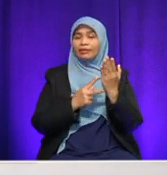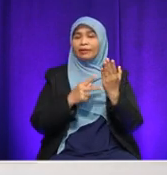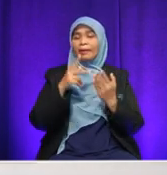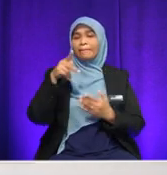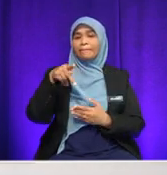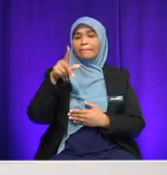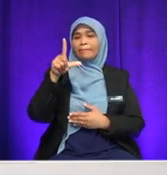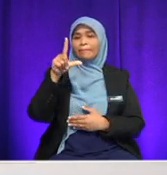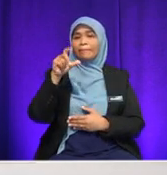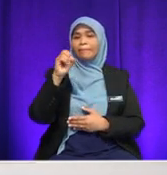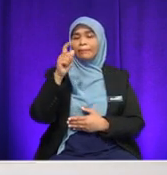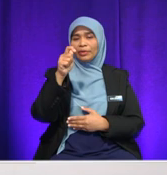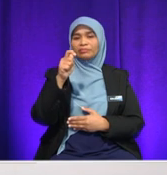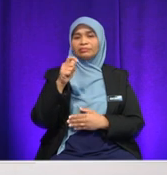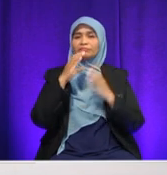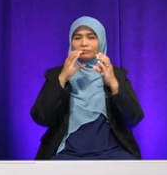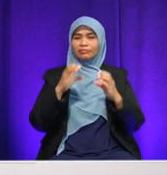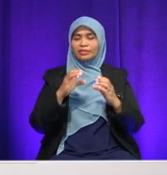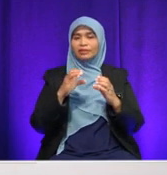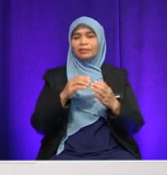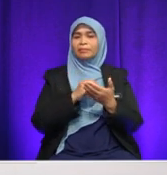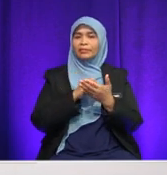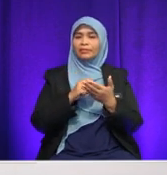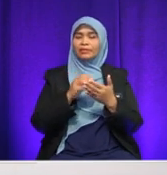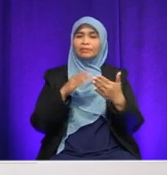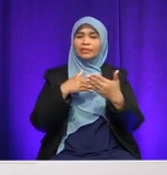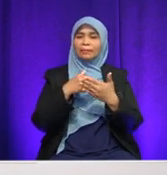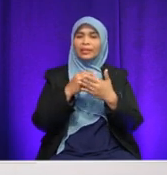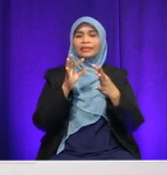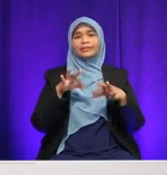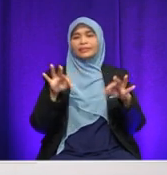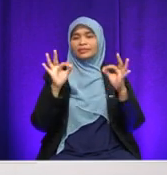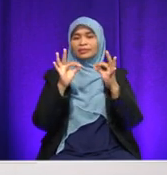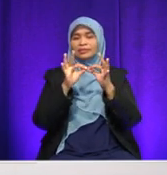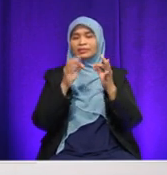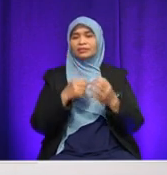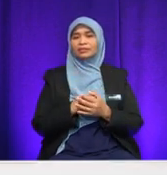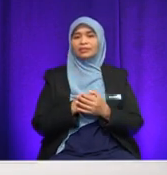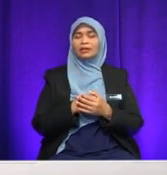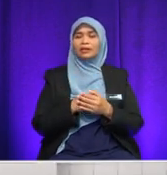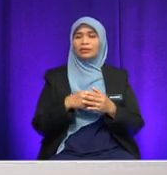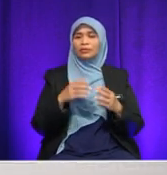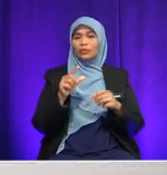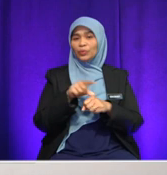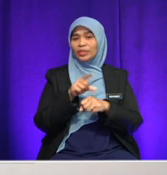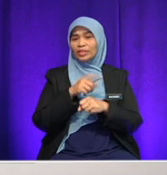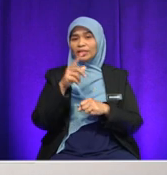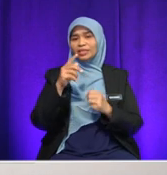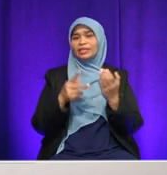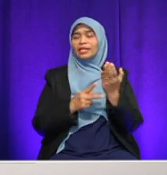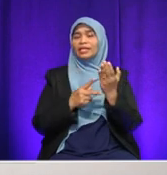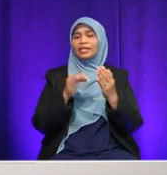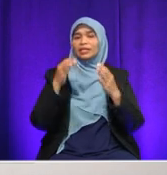cara pengarang menyampaikan ceritanya. Bagaimana dia dia menyampaikan cerita dia melalui teknik-teknik yang telah